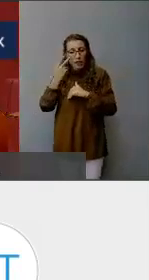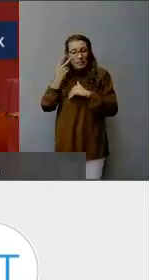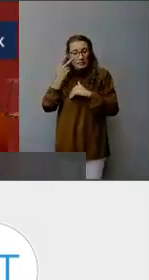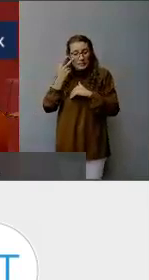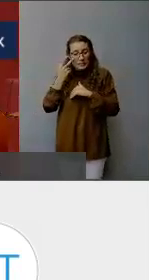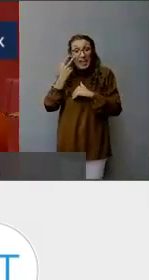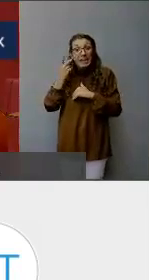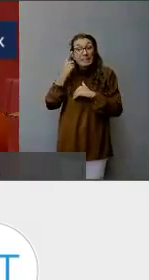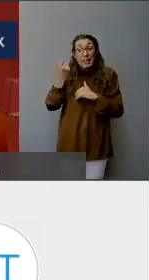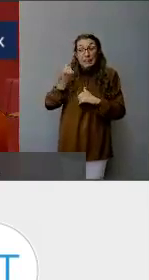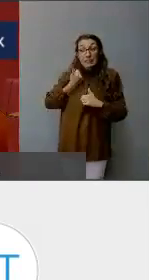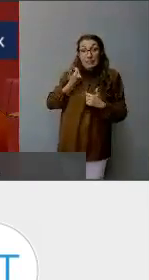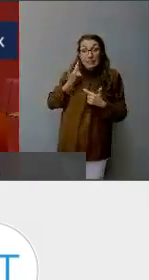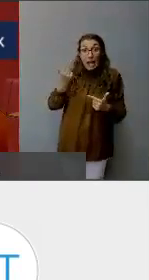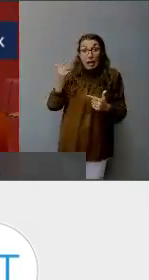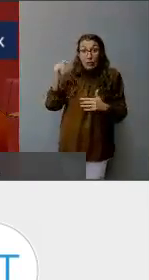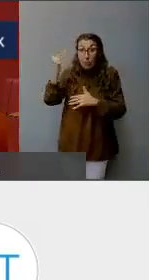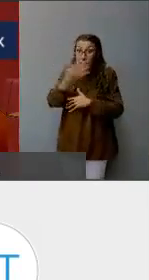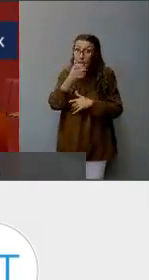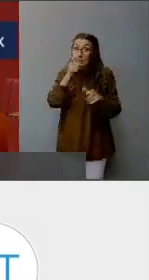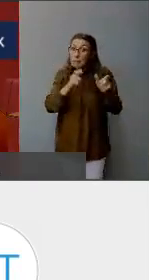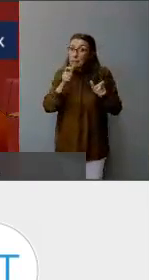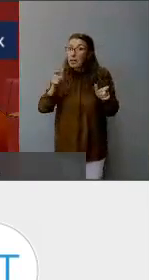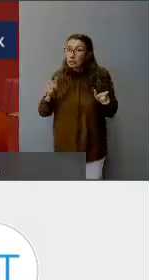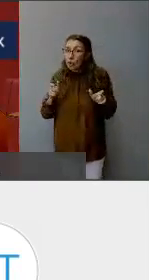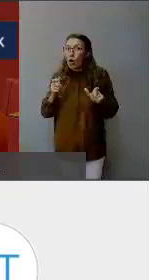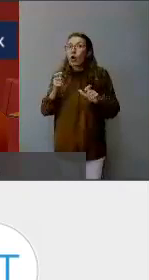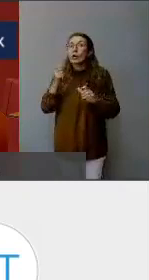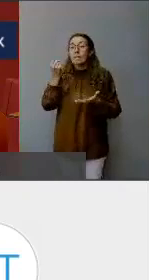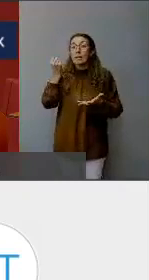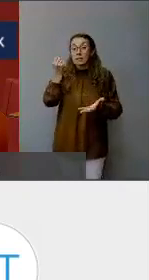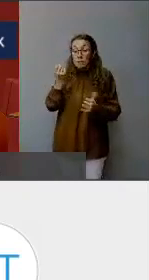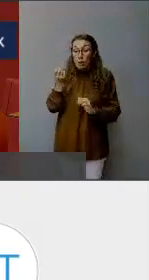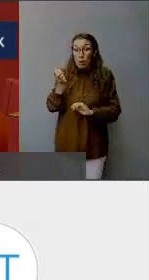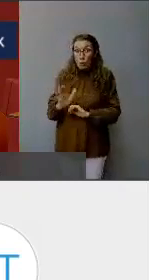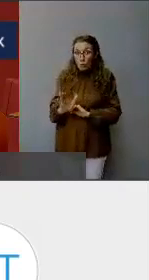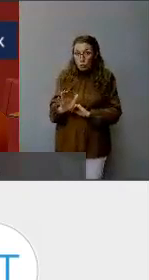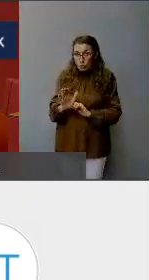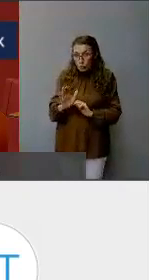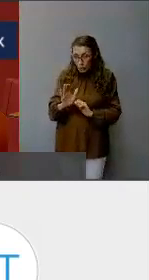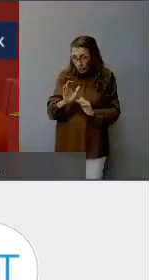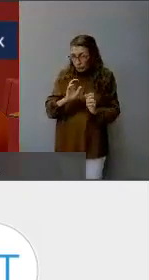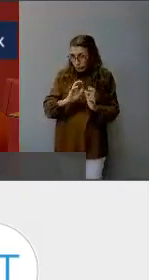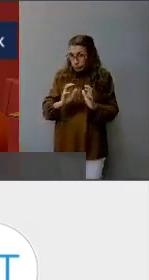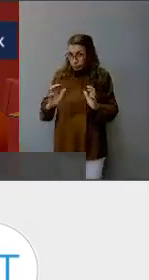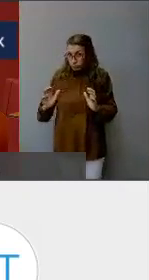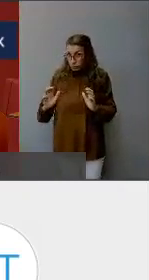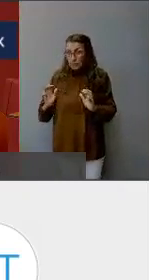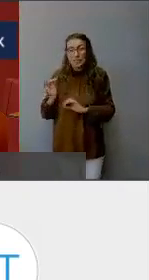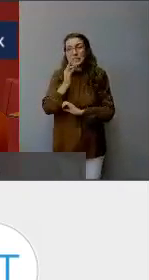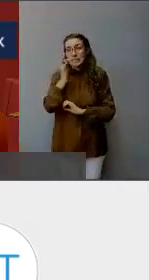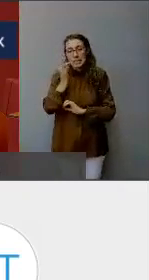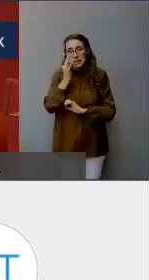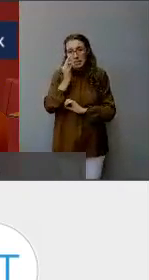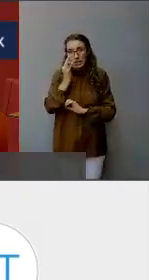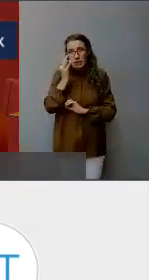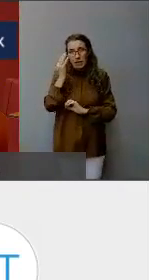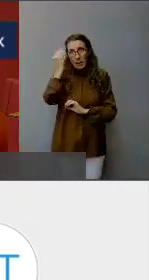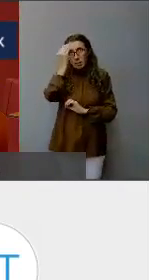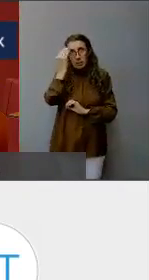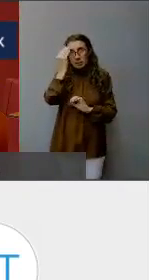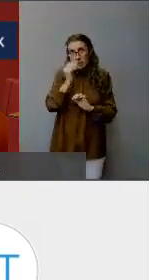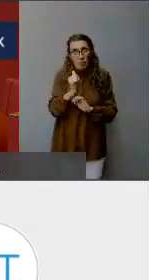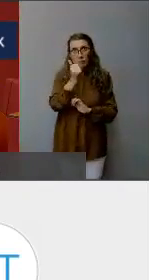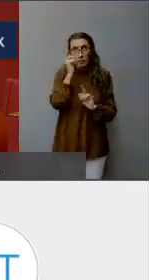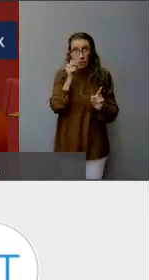e sul territorio allora siccome interessi in gioco non sono solo quelli dei bambini che non mi risulta che giochino per tutto